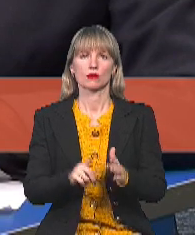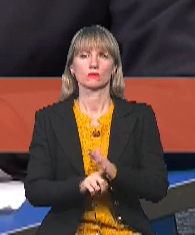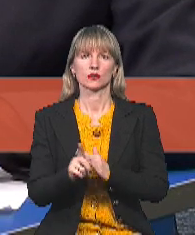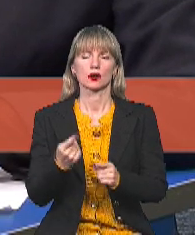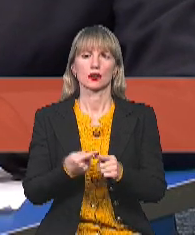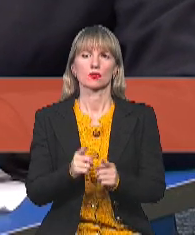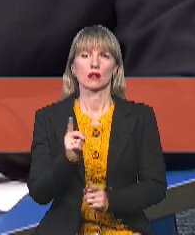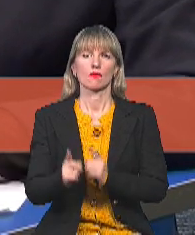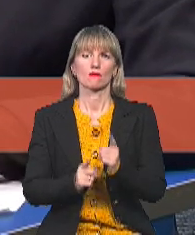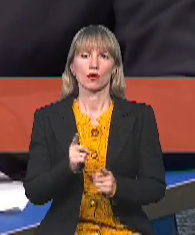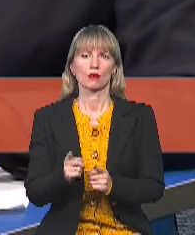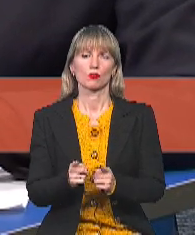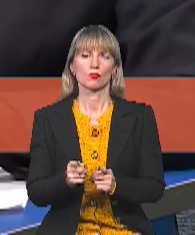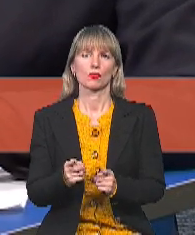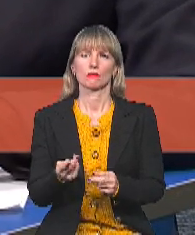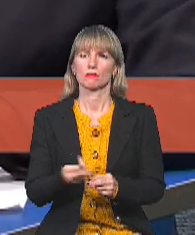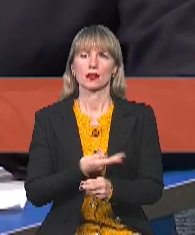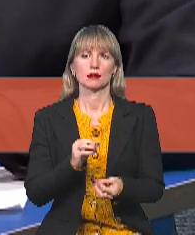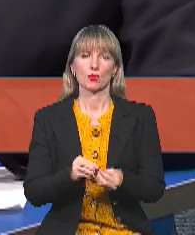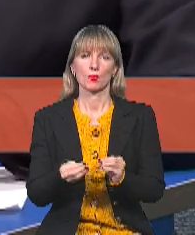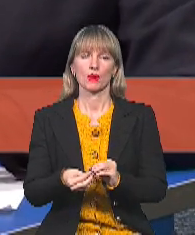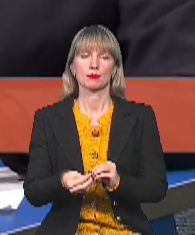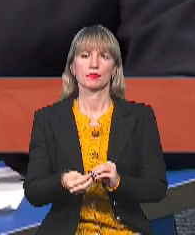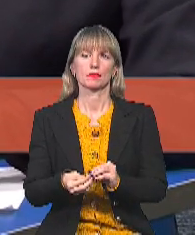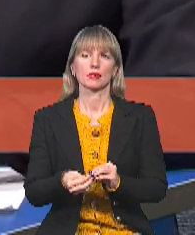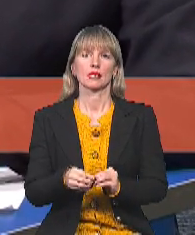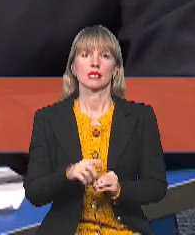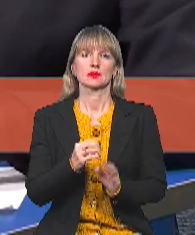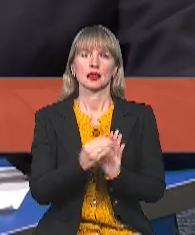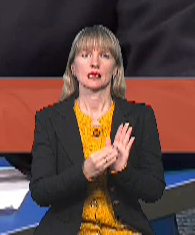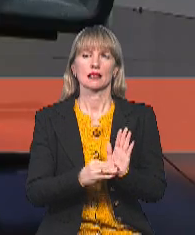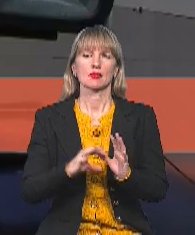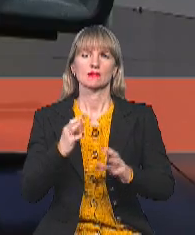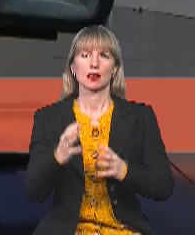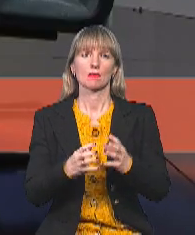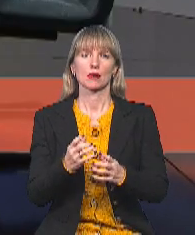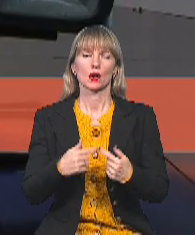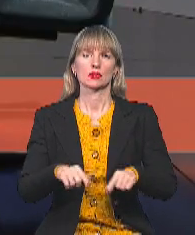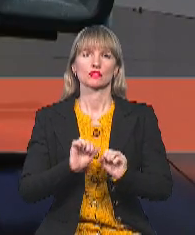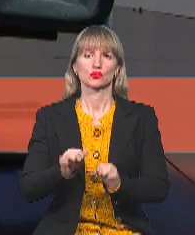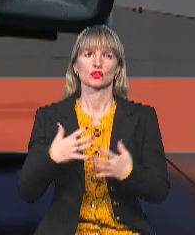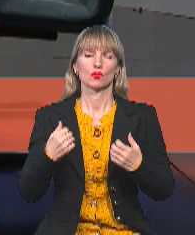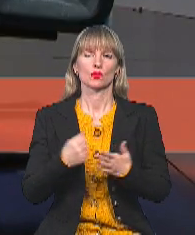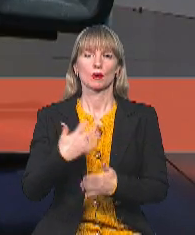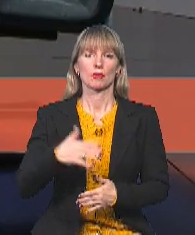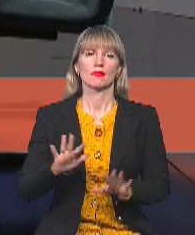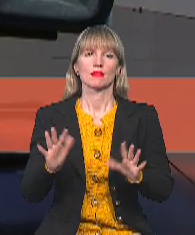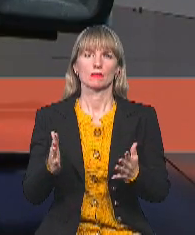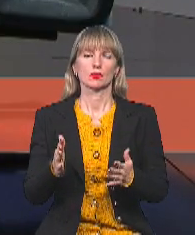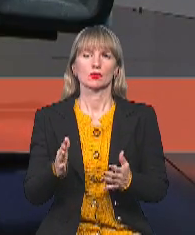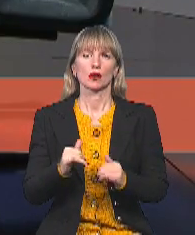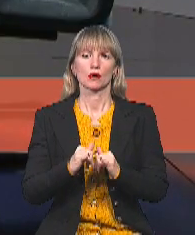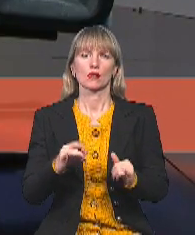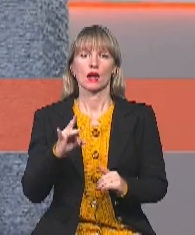эту реформу без проблем. От за даними Всесвітньої організації охорони здоров'я, до 50 випадків